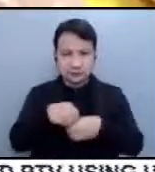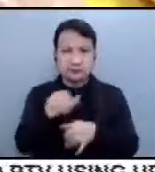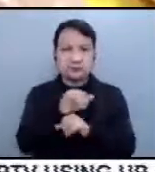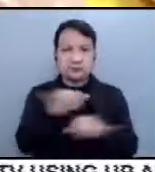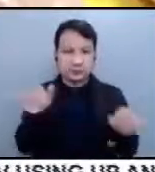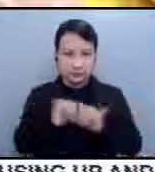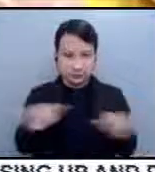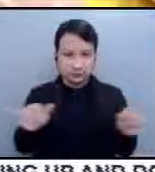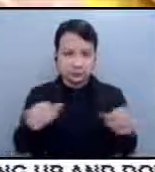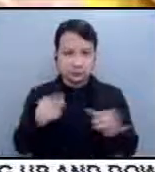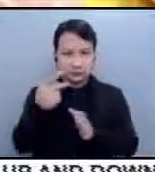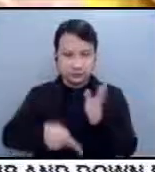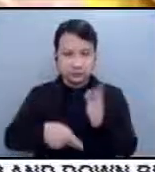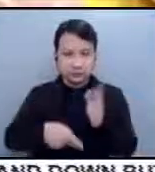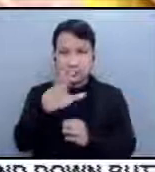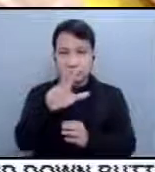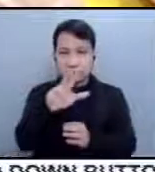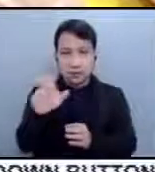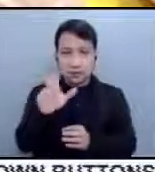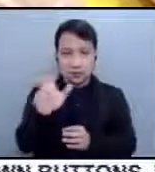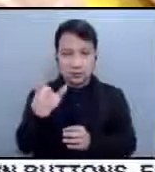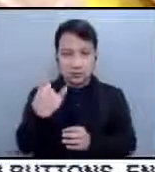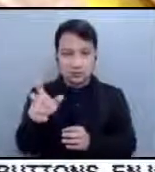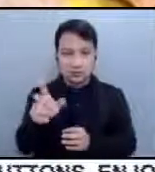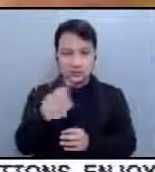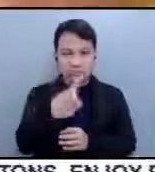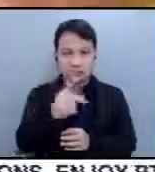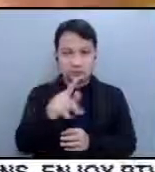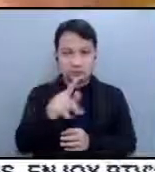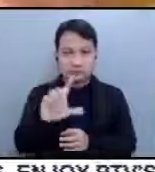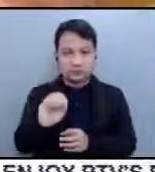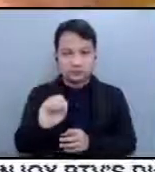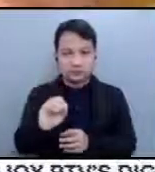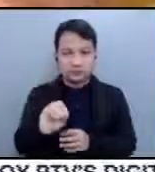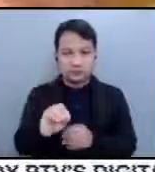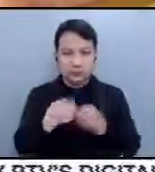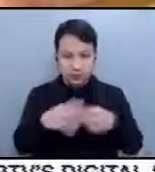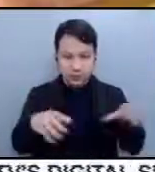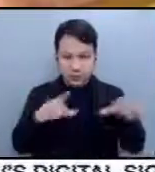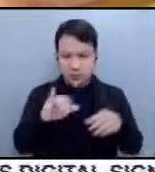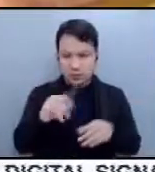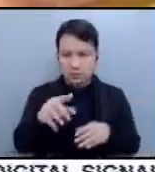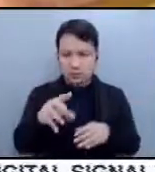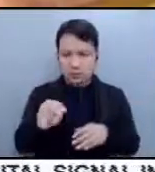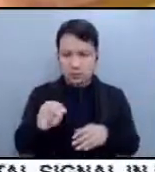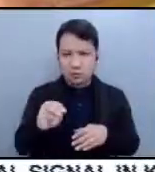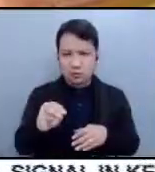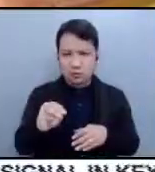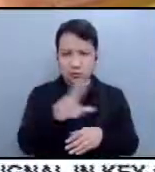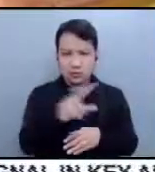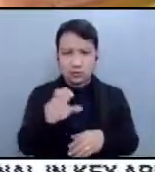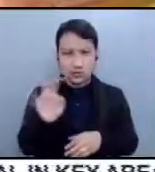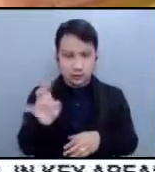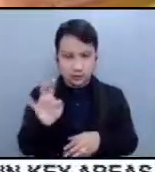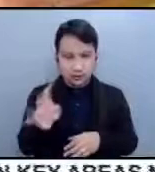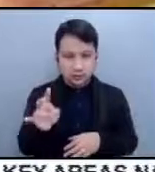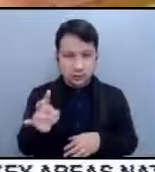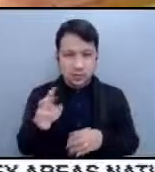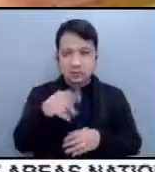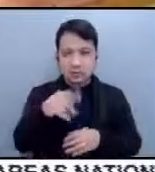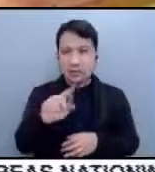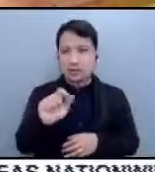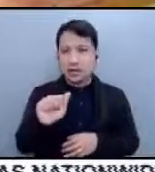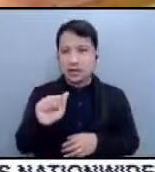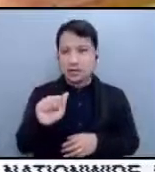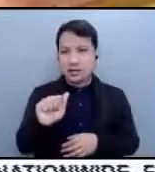presyo, nasa 330 pesos per kilo. Ang liyempo, 370 pesos per kilo. Ang pata, 300 pesos